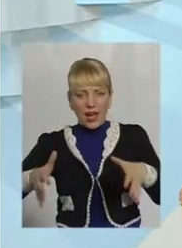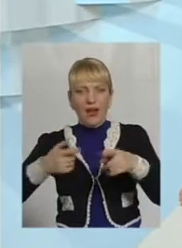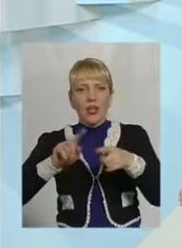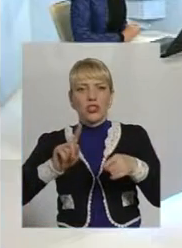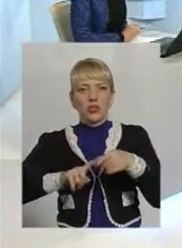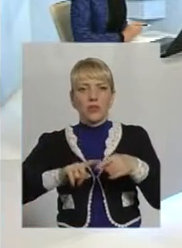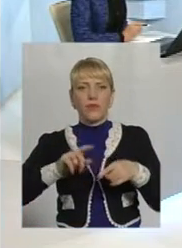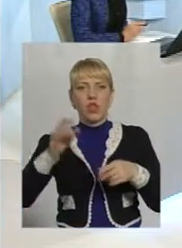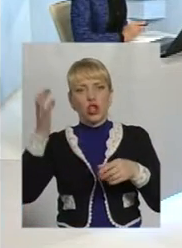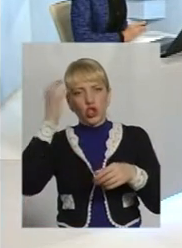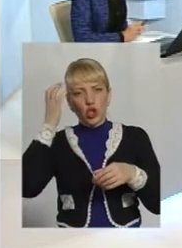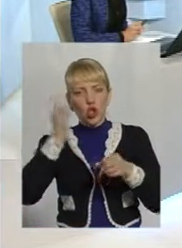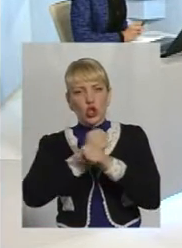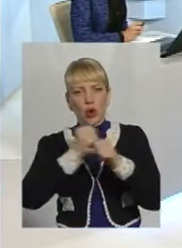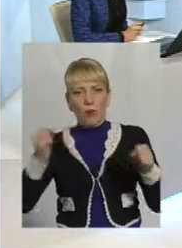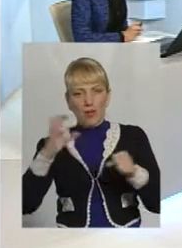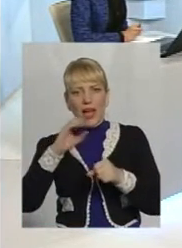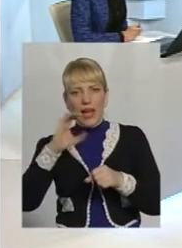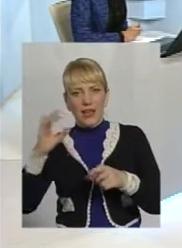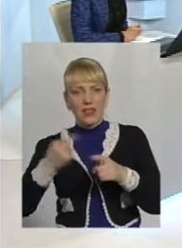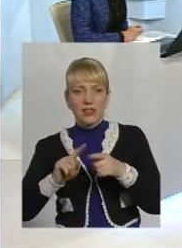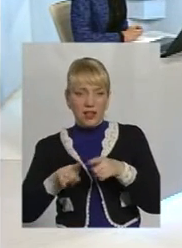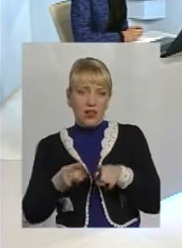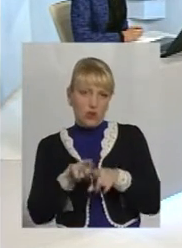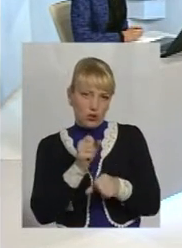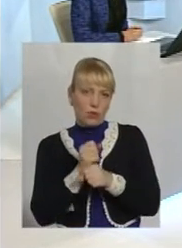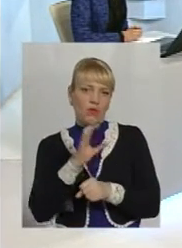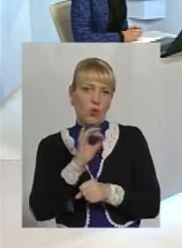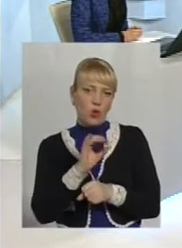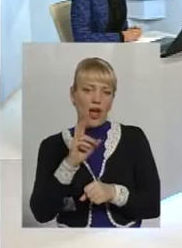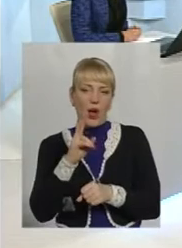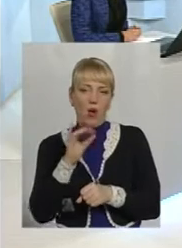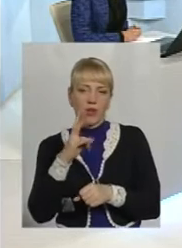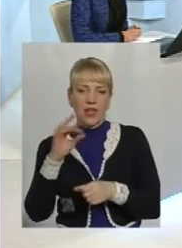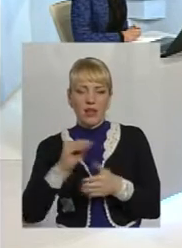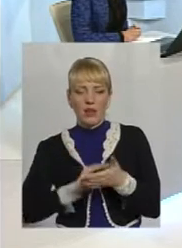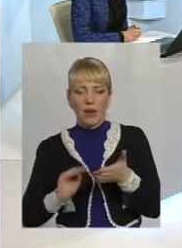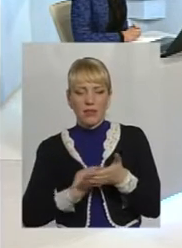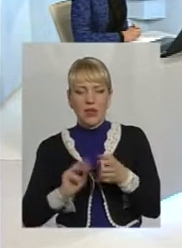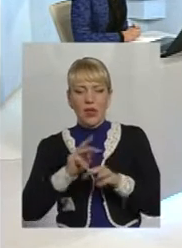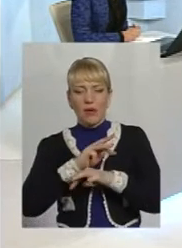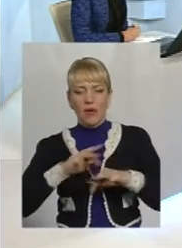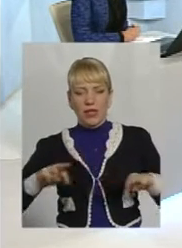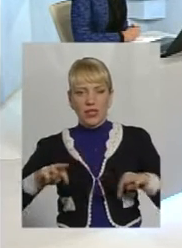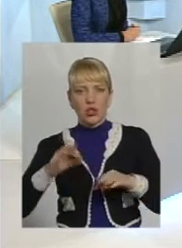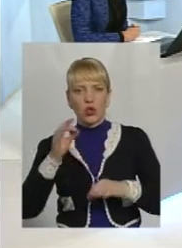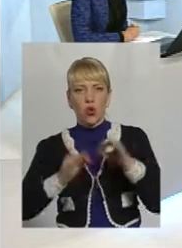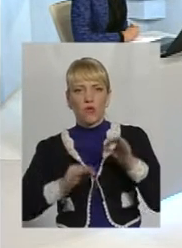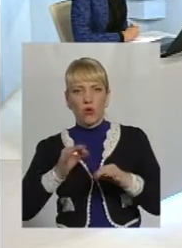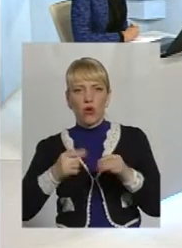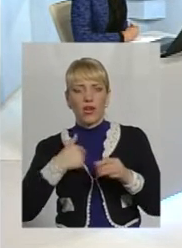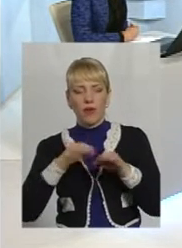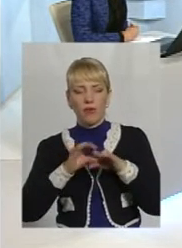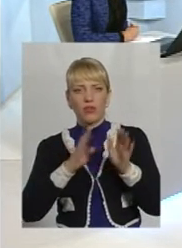Чорнобильської атомної станції. Так це також зробив Юрій Костенко на посаді міністра охорони довкілля ядерної безпеки. Я проводив в 95-му